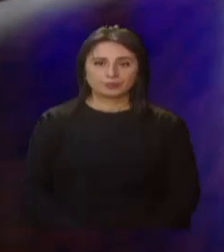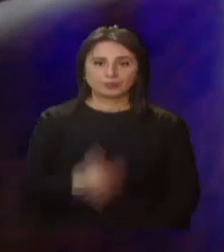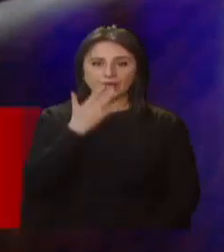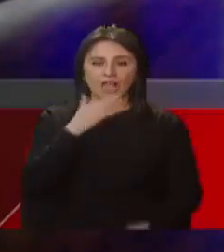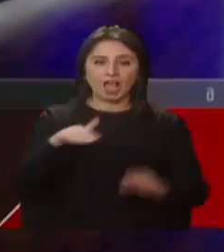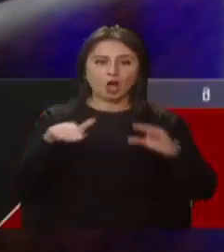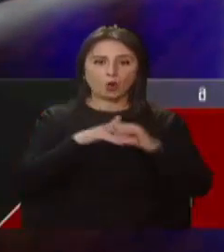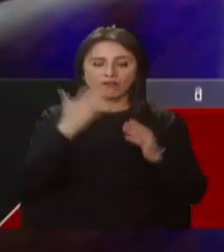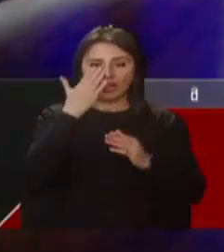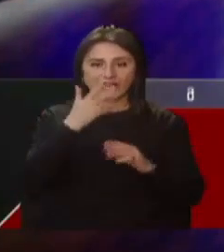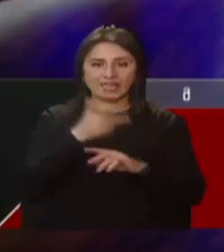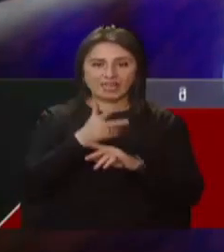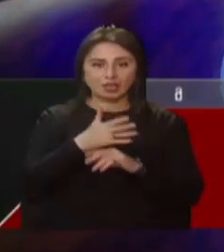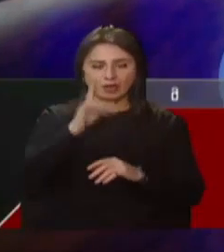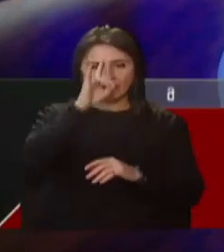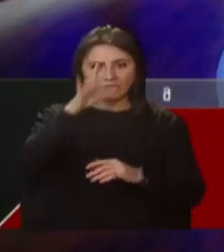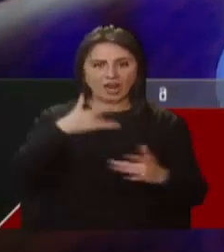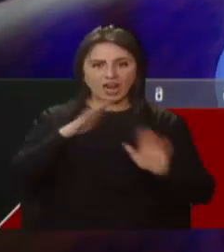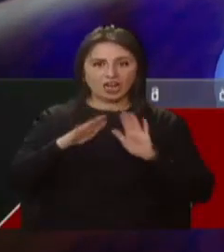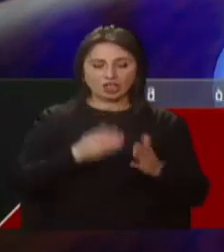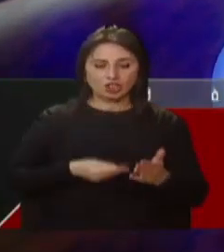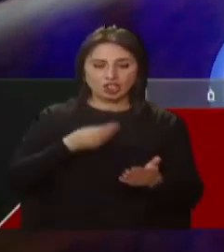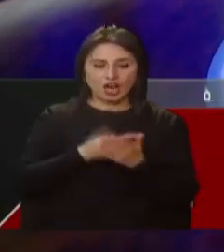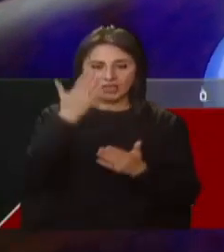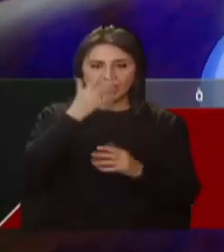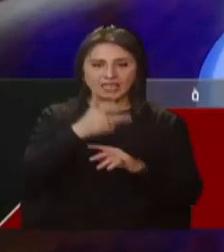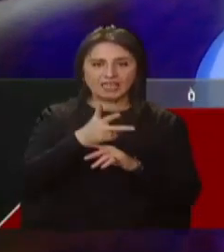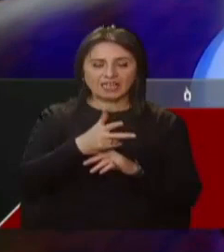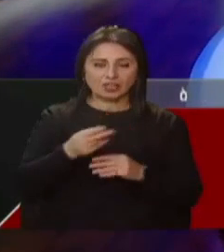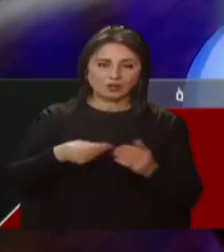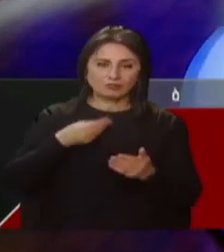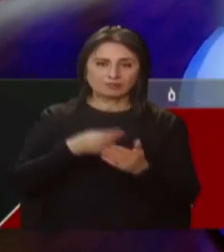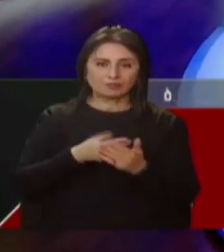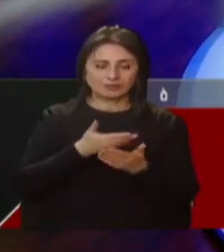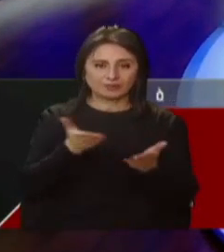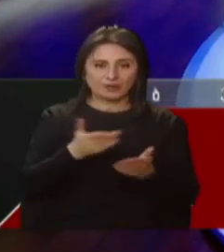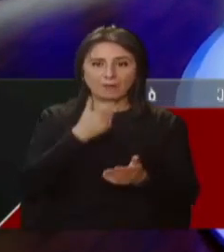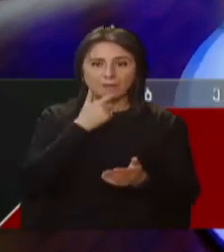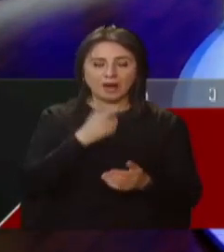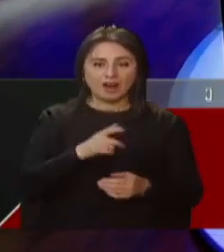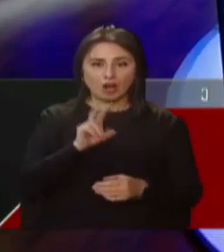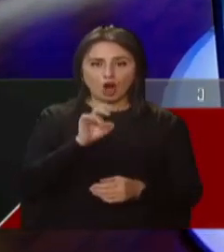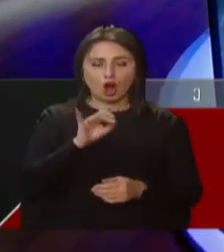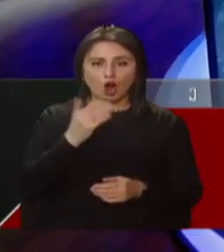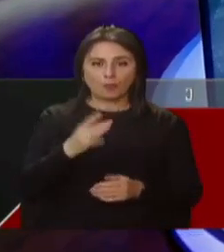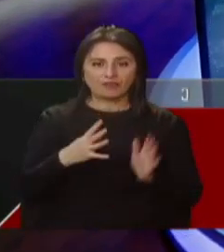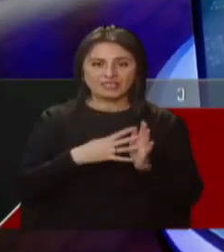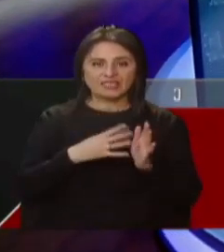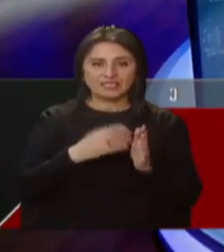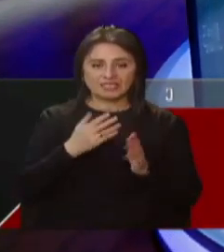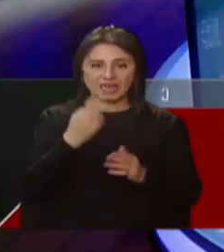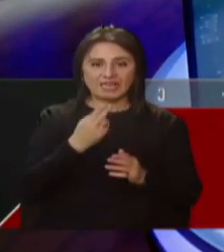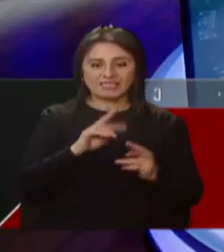ეროვნული არქივის კინოთეატრი ცნობილი ქართველი რეჟისორის აღდგენილი ფილმების რეტროსპექტივას მასპინძლობს. მაყურებელი ელანა ღოღობერიძის ხრა